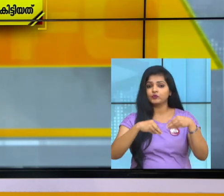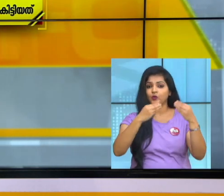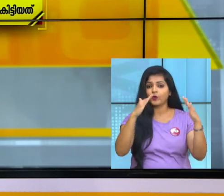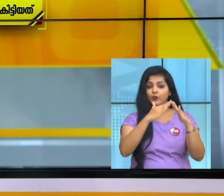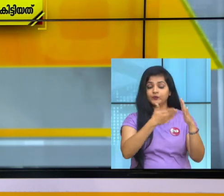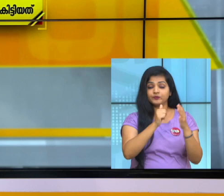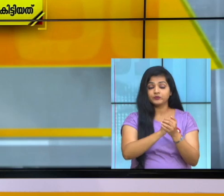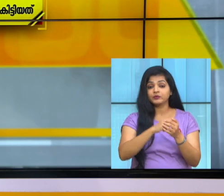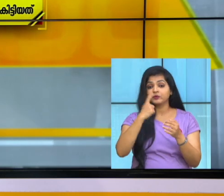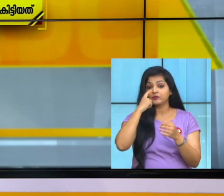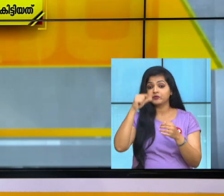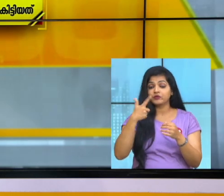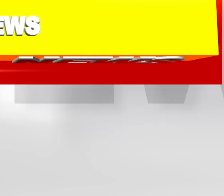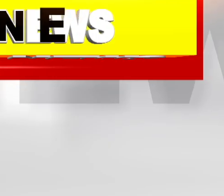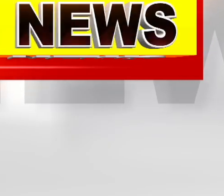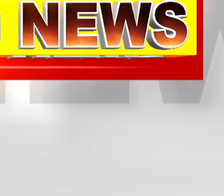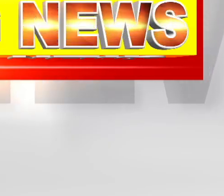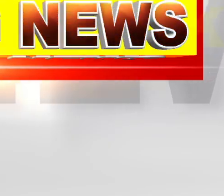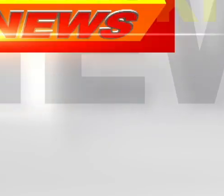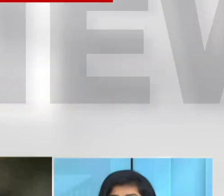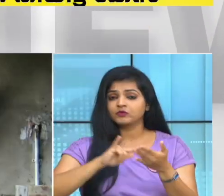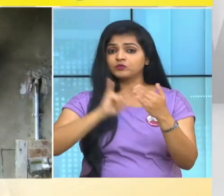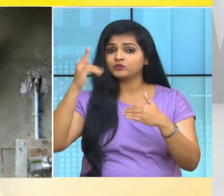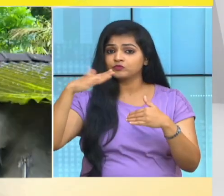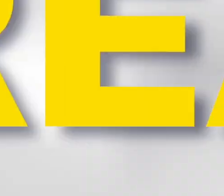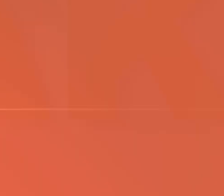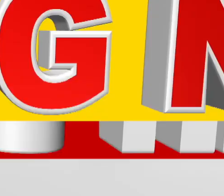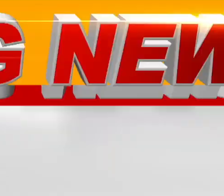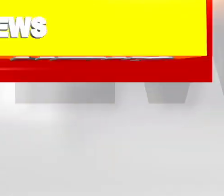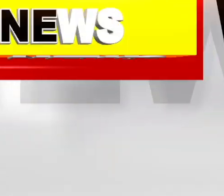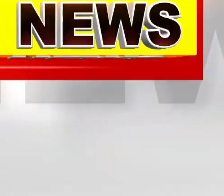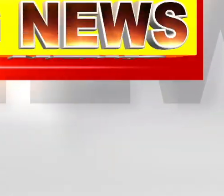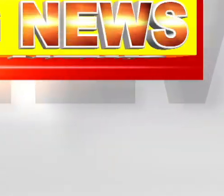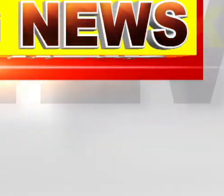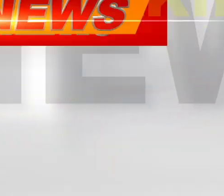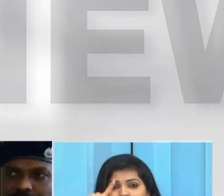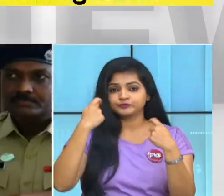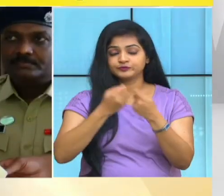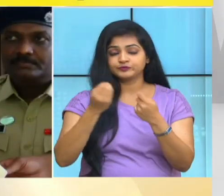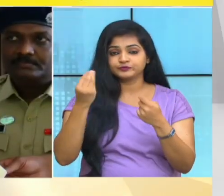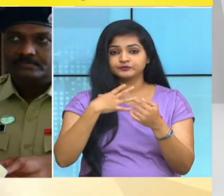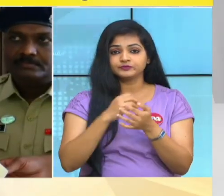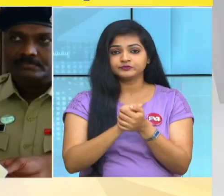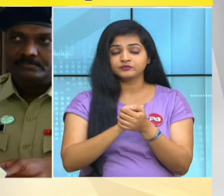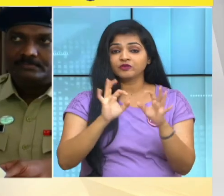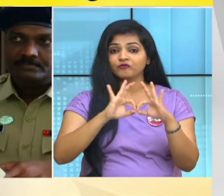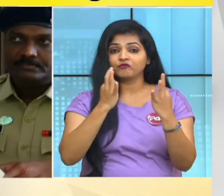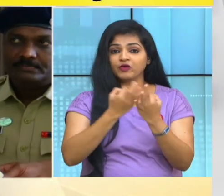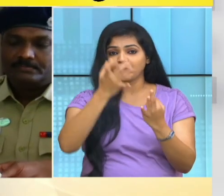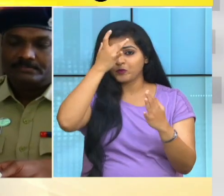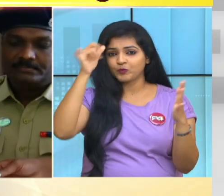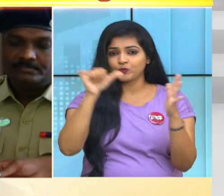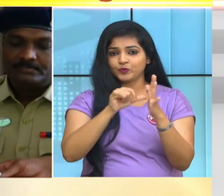സന്തോഷിനെ പ്രകോപിപ്പിച്ചെന്ന് ഇടുക്കി SP TK വിഷ്ണു പ്രദീപ് പറഞ്ഞു. ഇത് കാരണം കുടുംബ പ്രശ്നങ്ങളാണ്. ഇതിലെ പ്രതിയുടെ